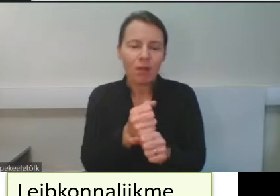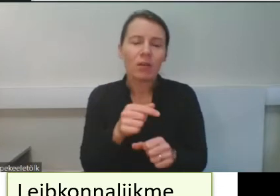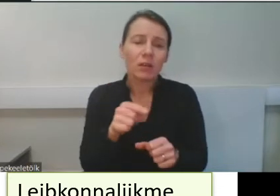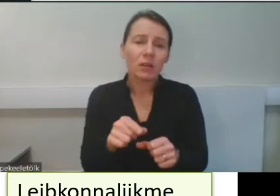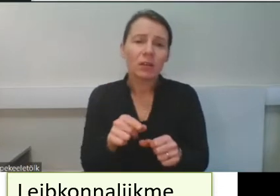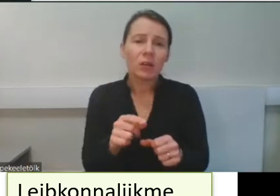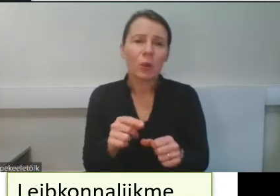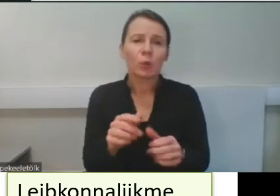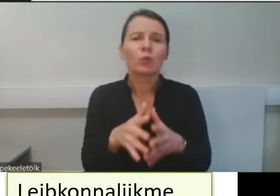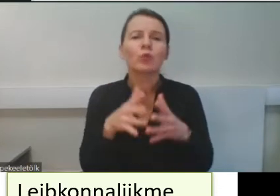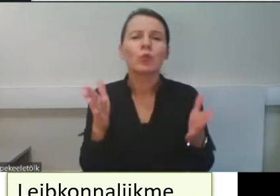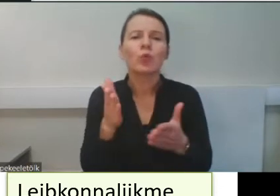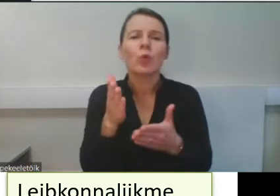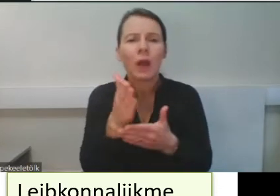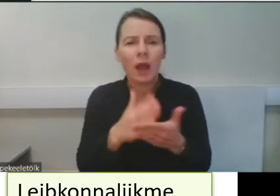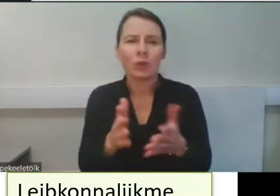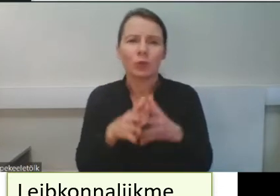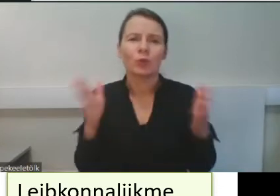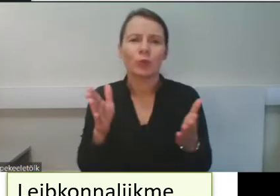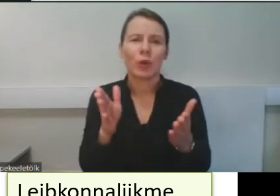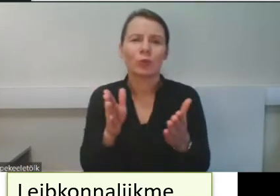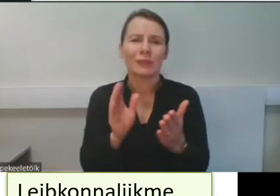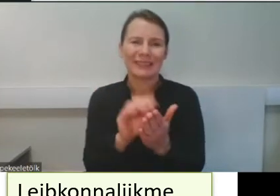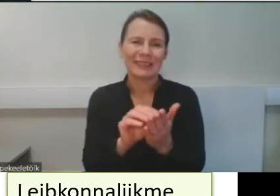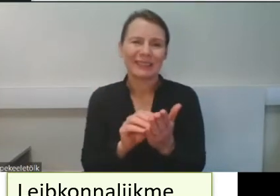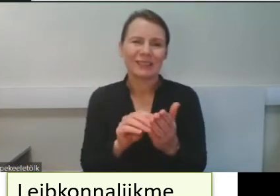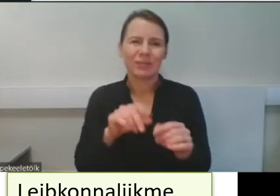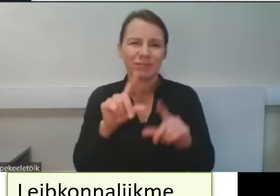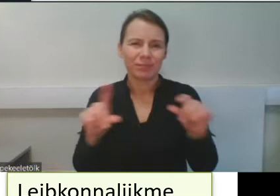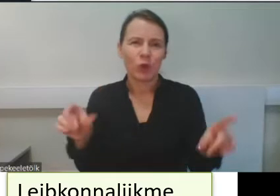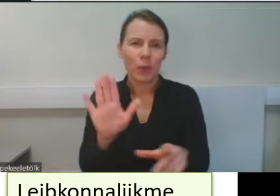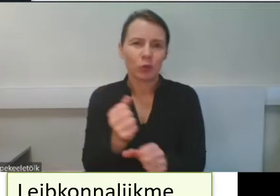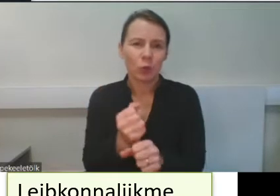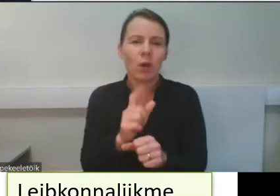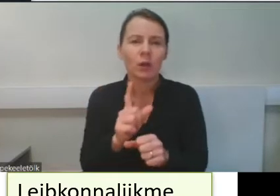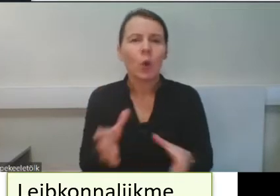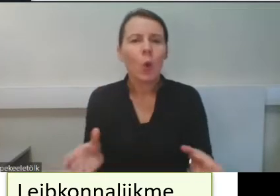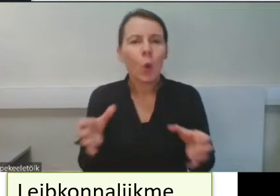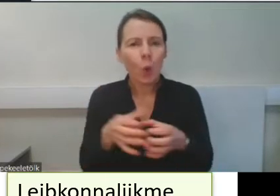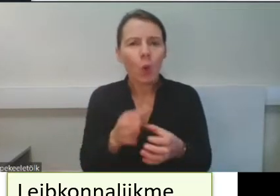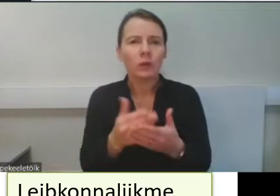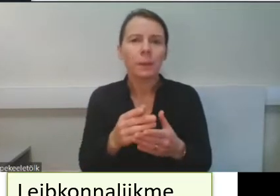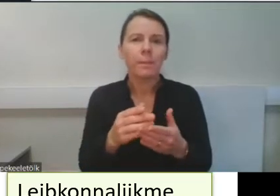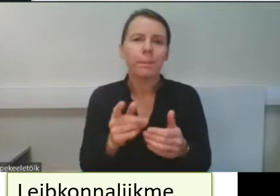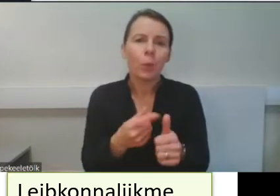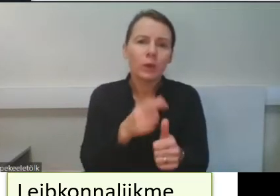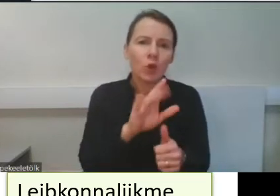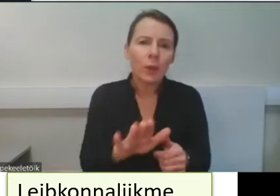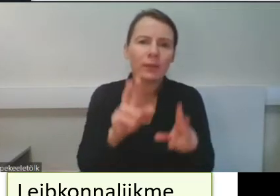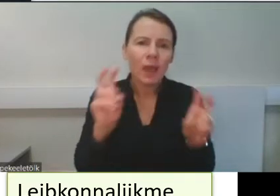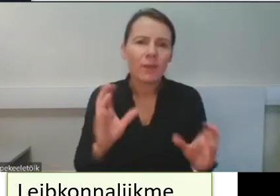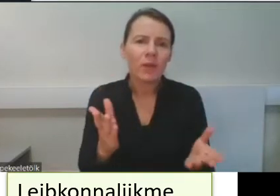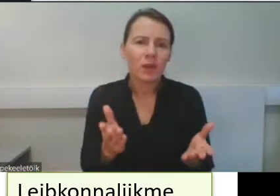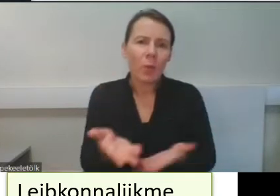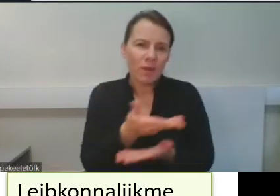nii-öelda konkreetset isikut või tema leibkonda detailselt, aga ta annab vähemasti selle, et meil on õigus või